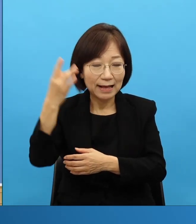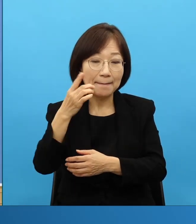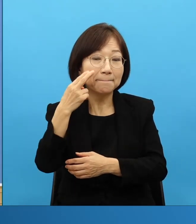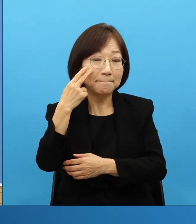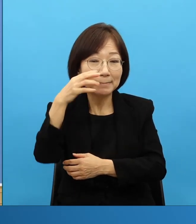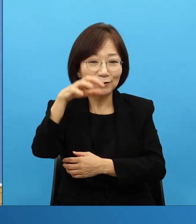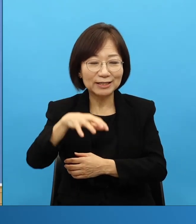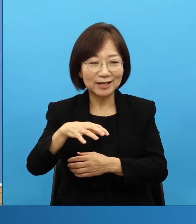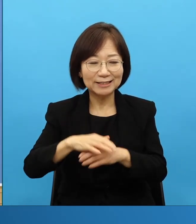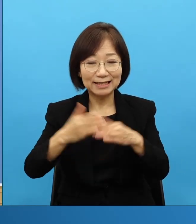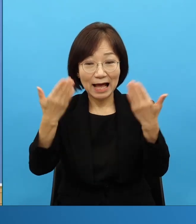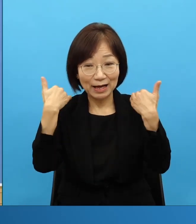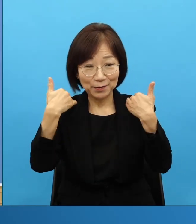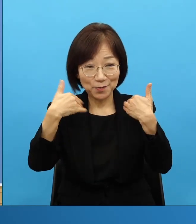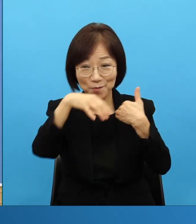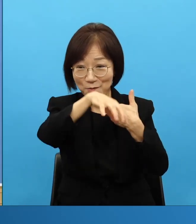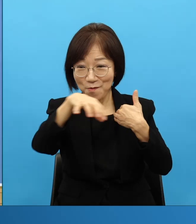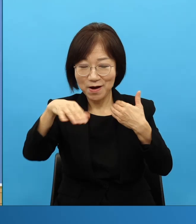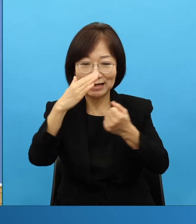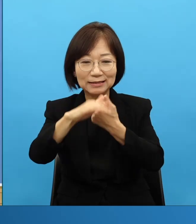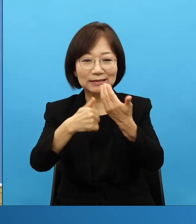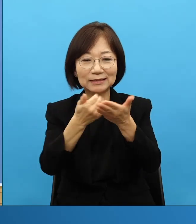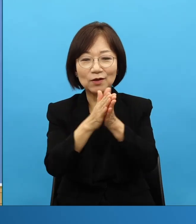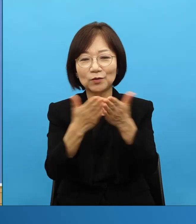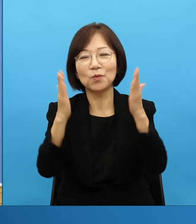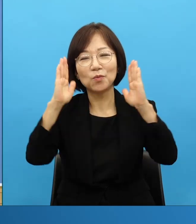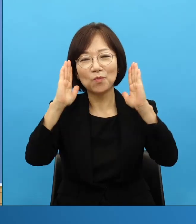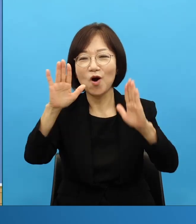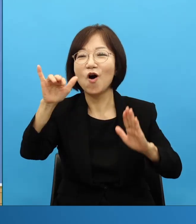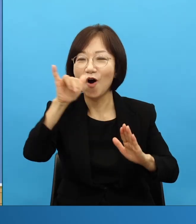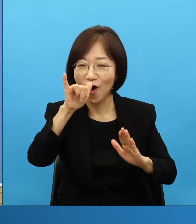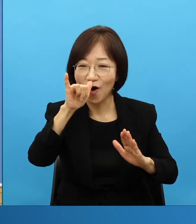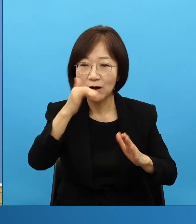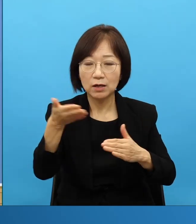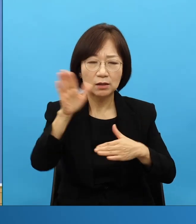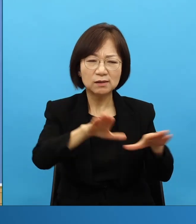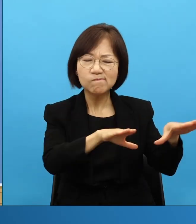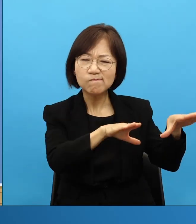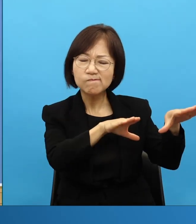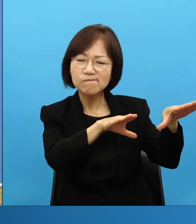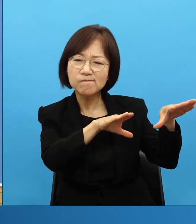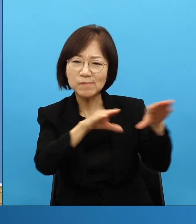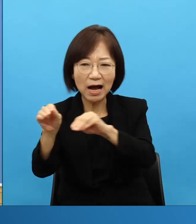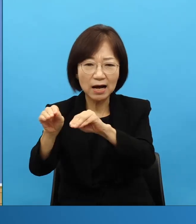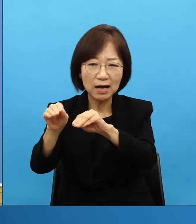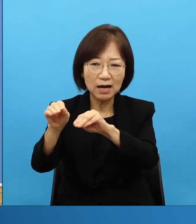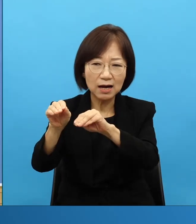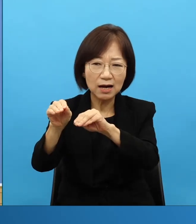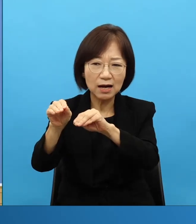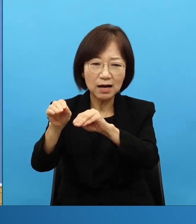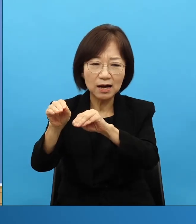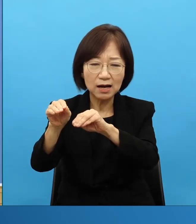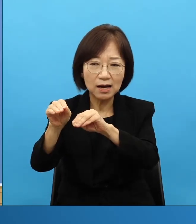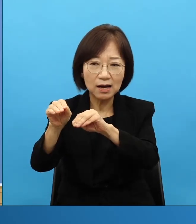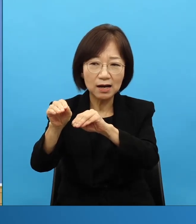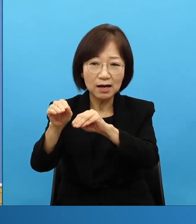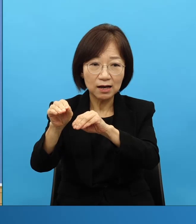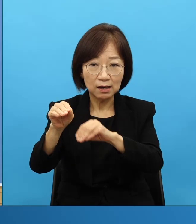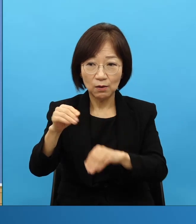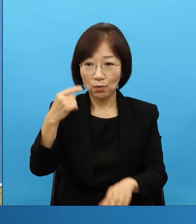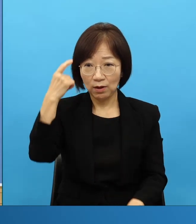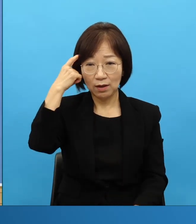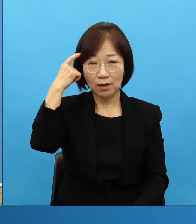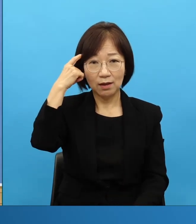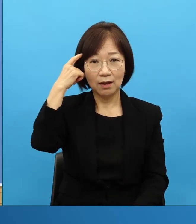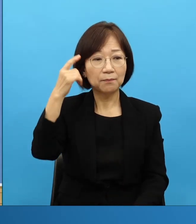the first individual that got rid of the Bibles inside of the schools? Because a long time ago, all schools started with worship and prayer. 말은 됩니다. Now, it does make sense. 아니 뭐